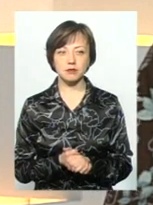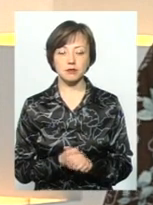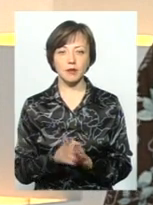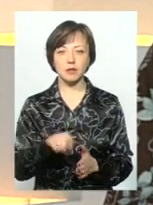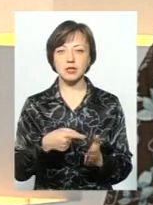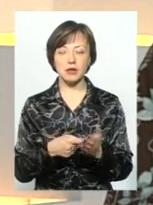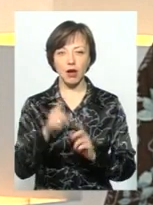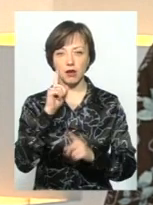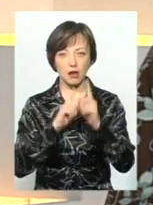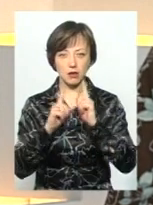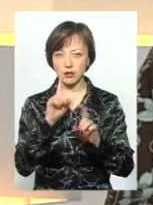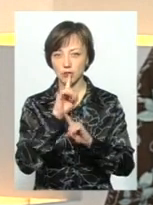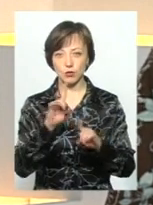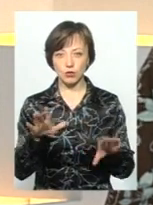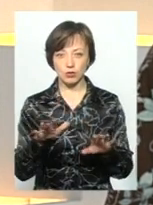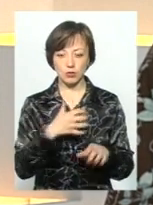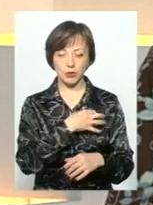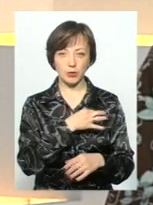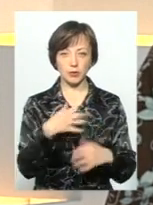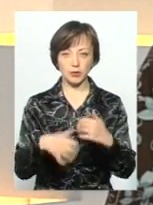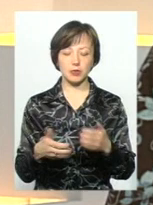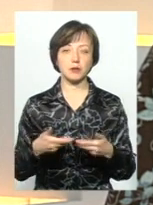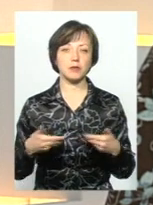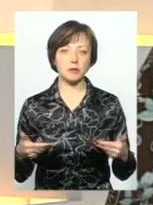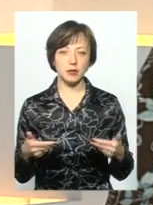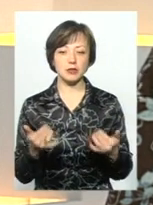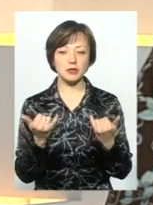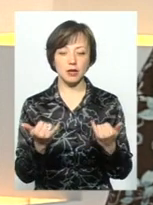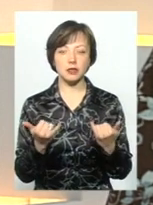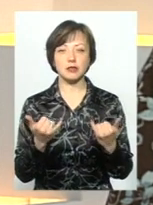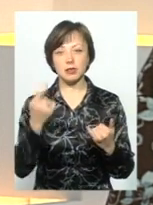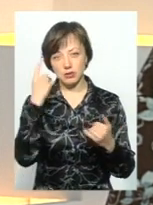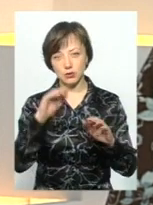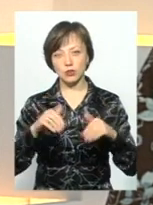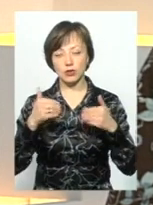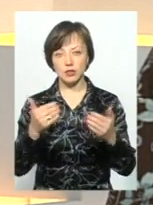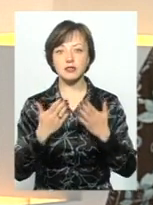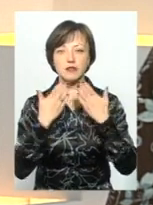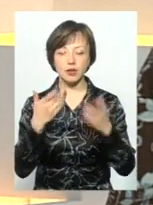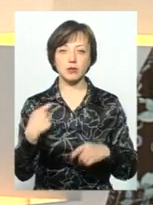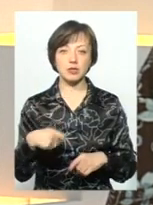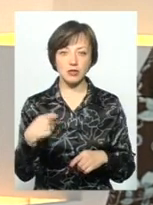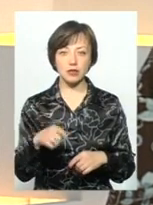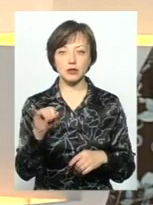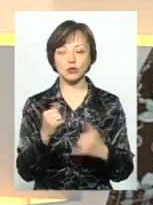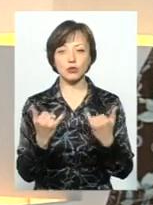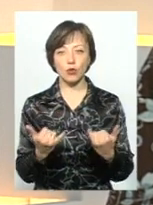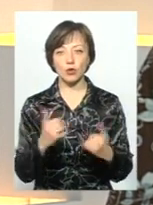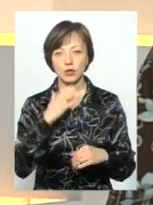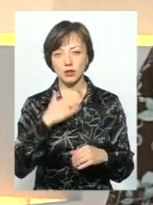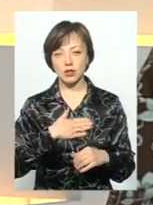міська рада не буде стояти осторонь. Ми не раз ініціювали звернення і до президента, і сьогодні